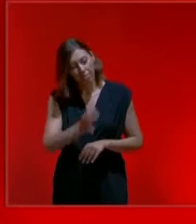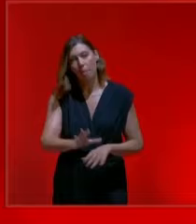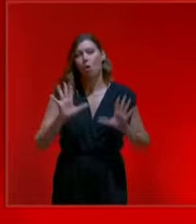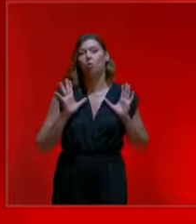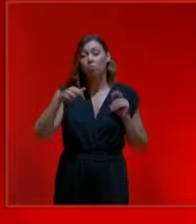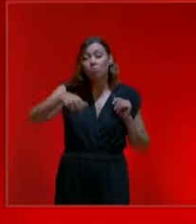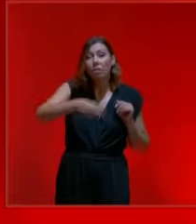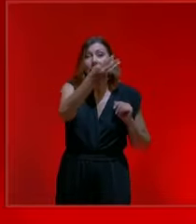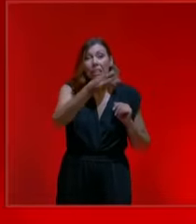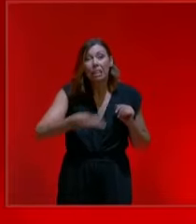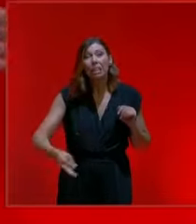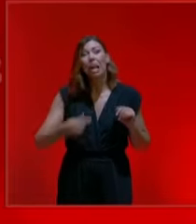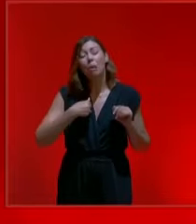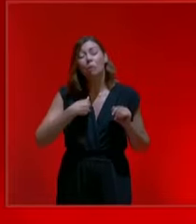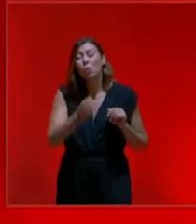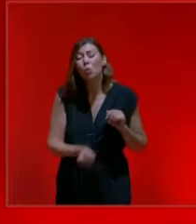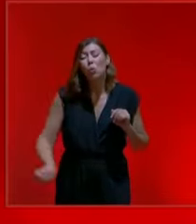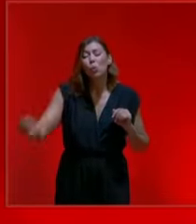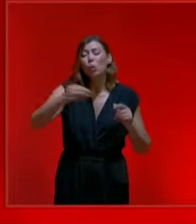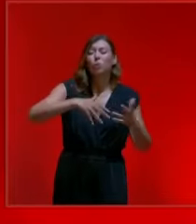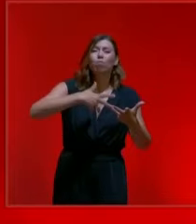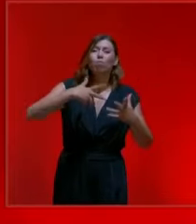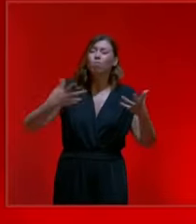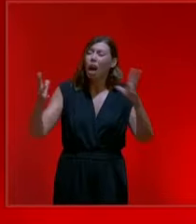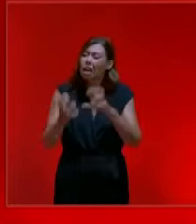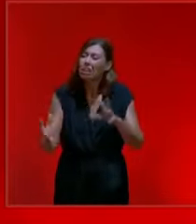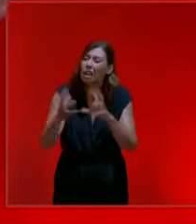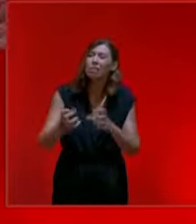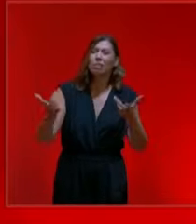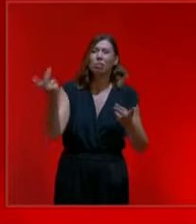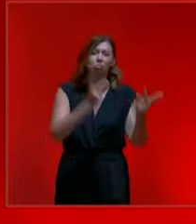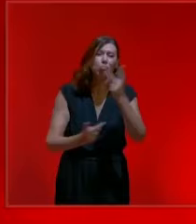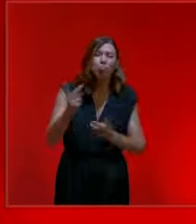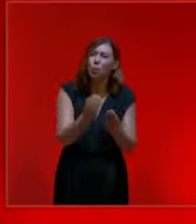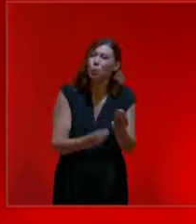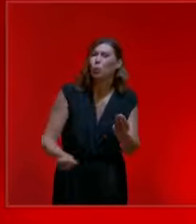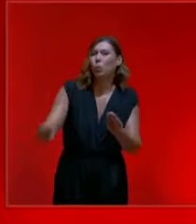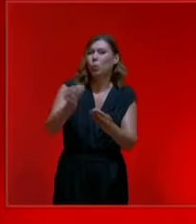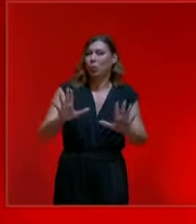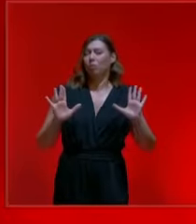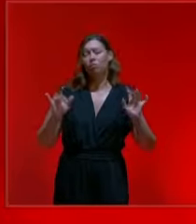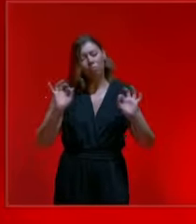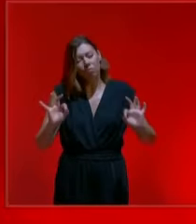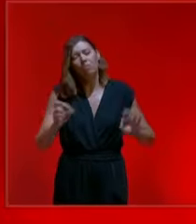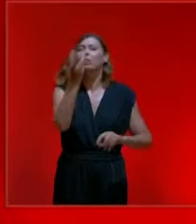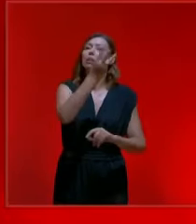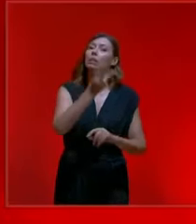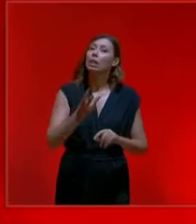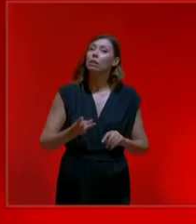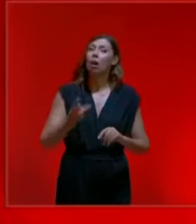όρια. Είμαστε ένα κόμμα μεγάλο, ένα κόμμα πλουραλιστικό. Μην γελιόμαστε μεταξύ μας. Θα υπάρχουν και διαφορετικές